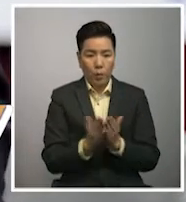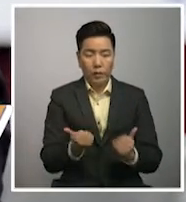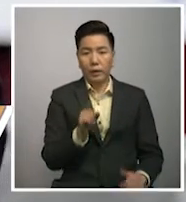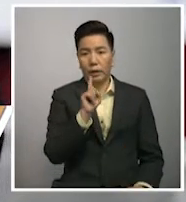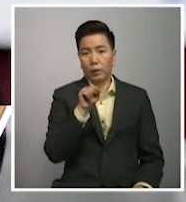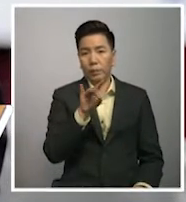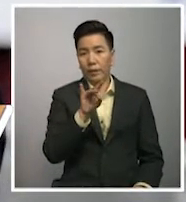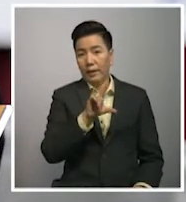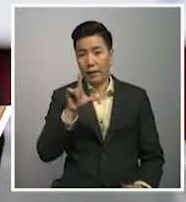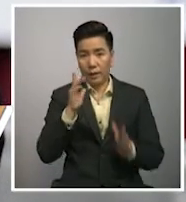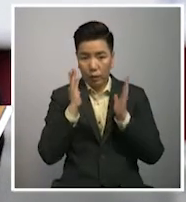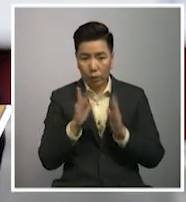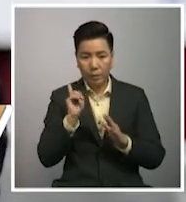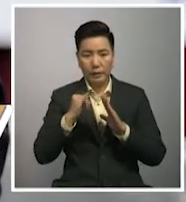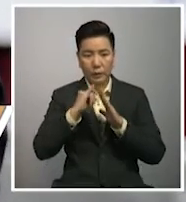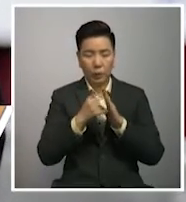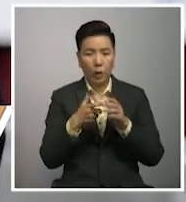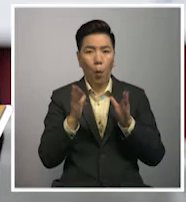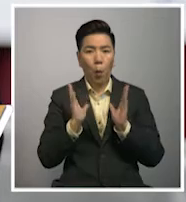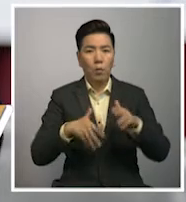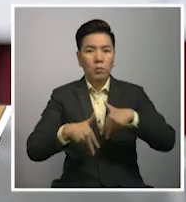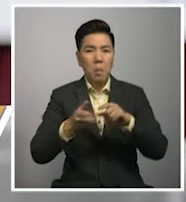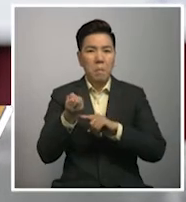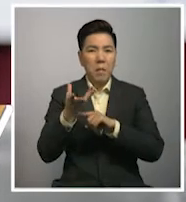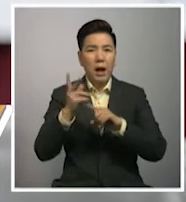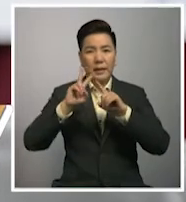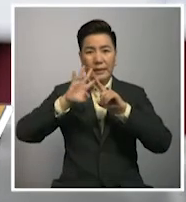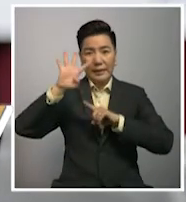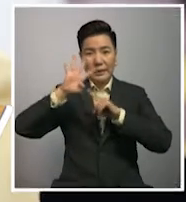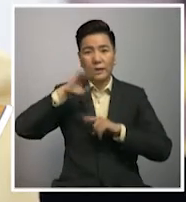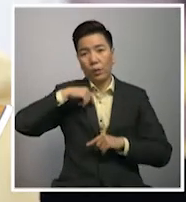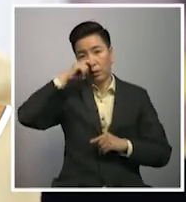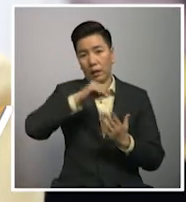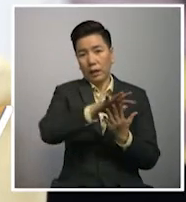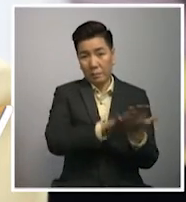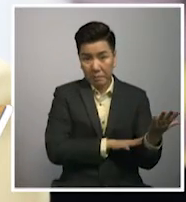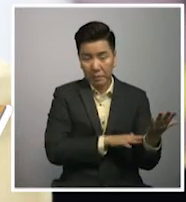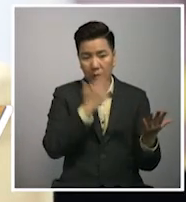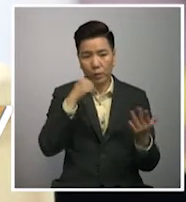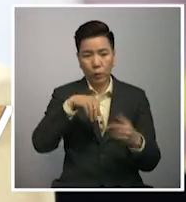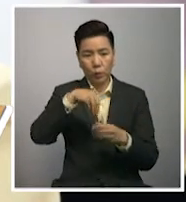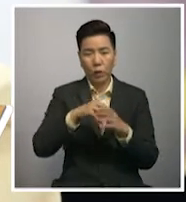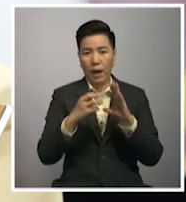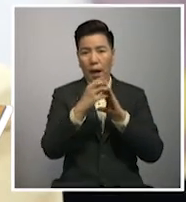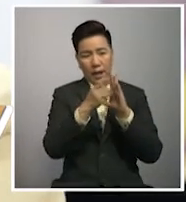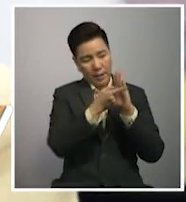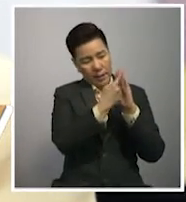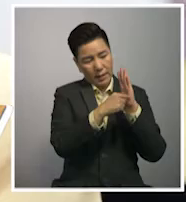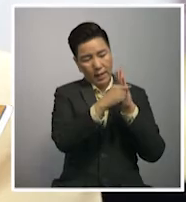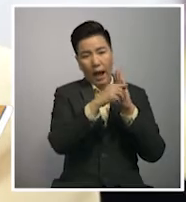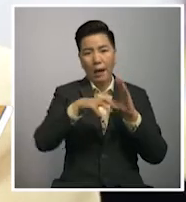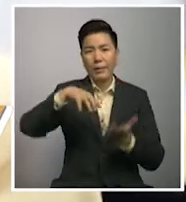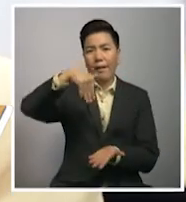ล้านคนและเป็นจังหวัดที่มีขนาดประชากรมากที่สุดเป็นอันดับ4ของประเทศไทยเนื่องจากตั้งอยู่ตรงกลางของภาคอีส